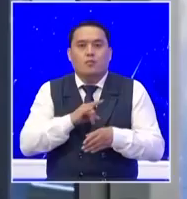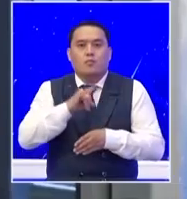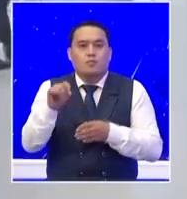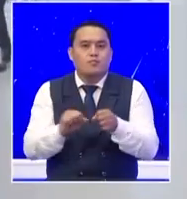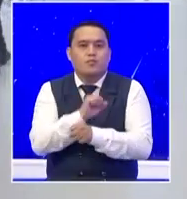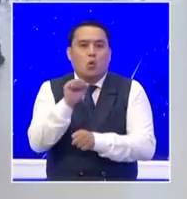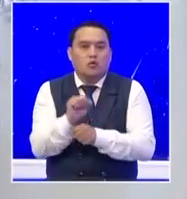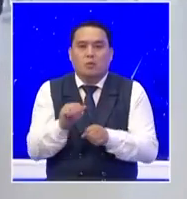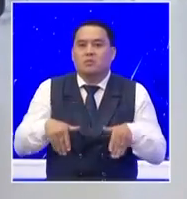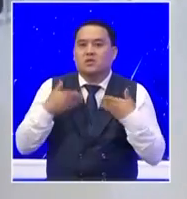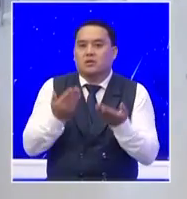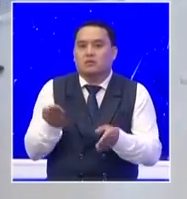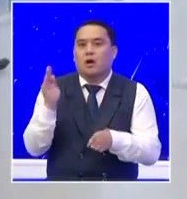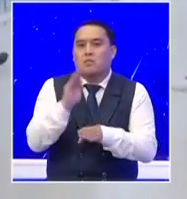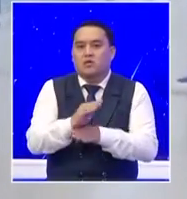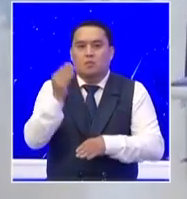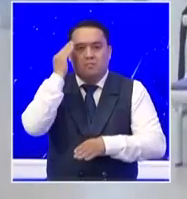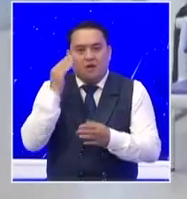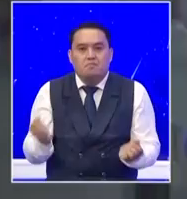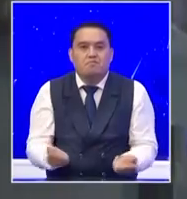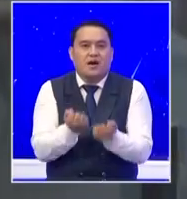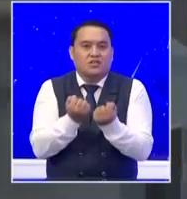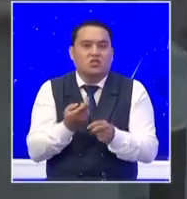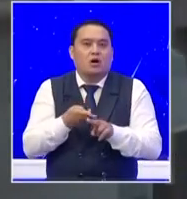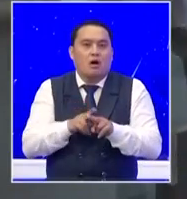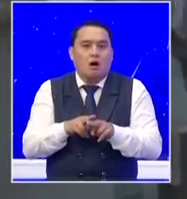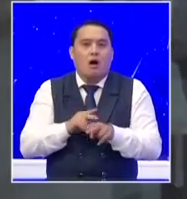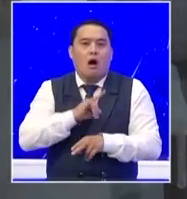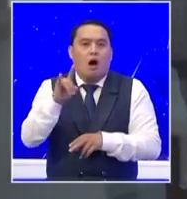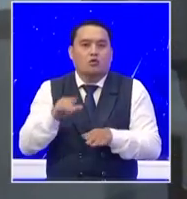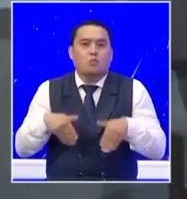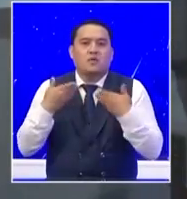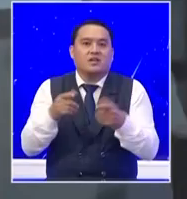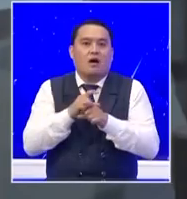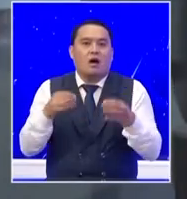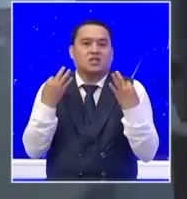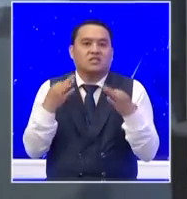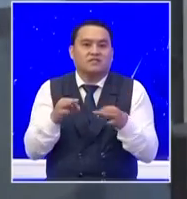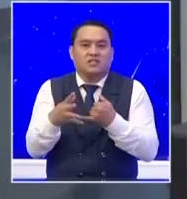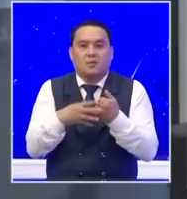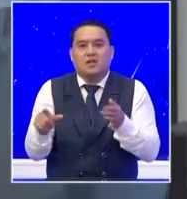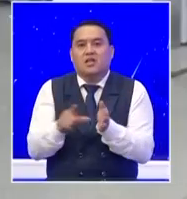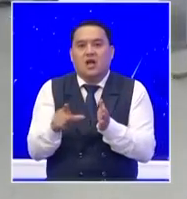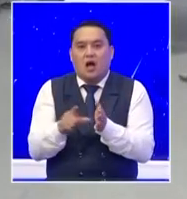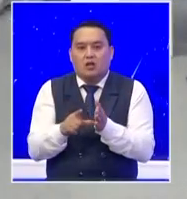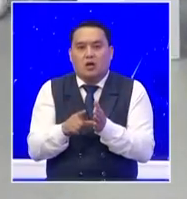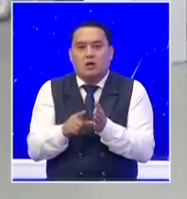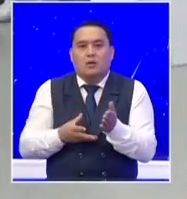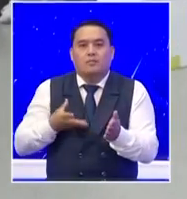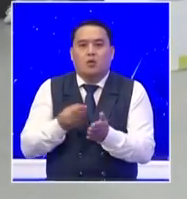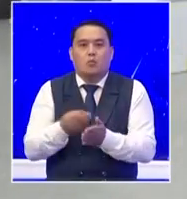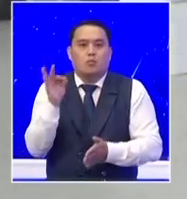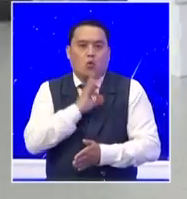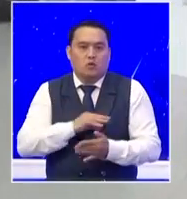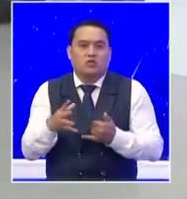аэропортам предоставлены дополнительные меры поддержки. Так, например, аэропортам предоставлено освобождение от земельного налога и платы за